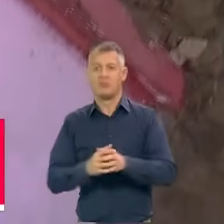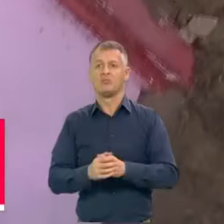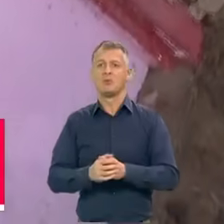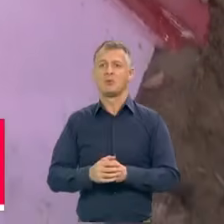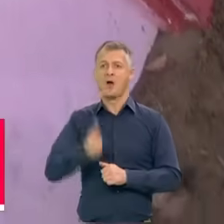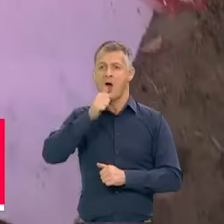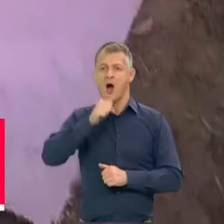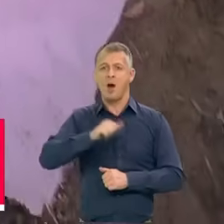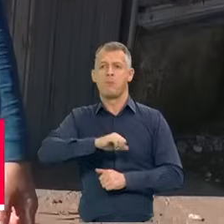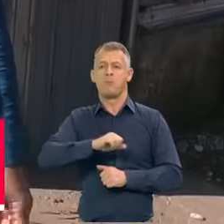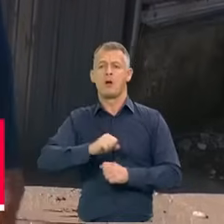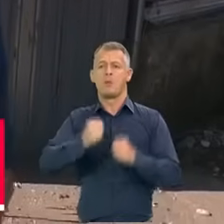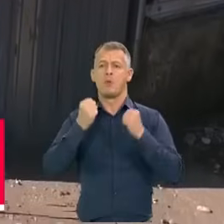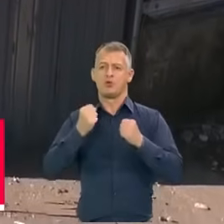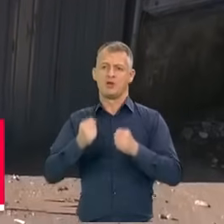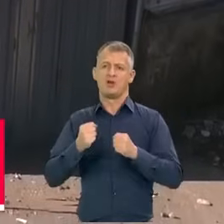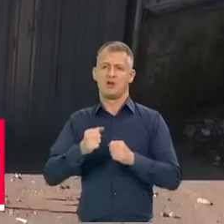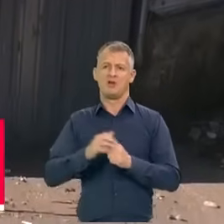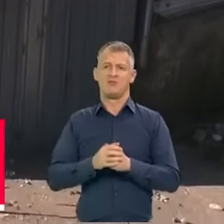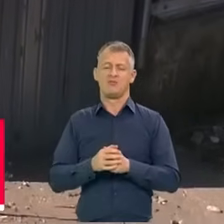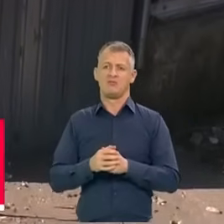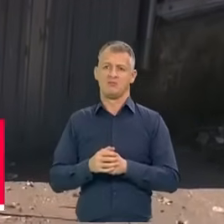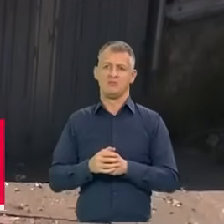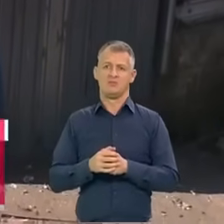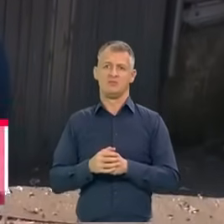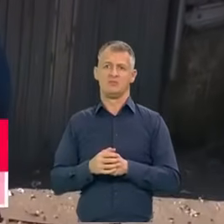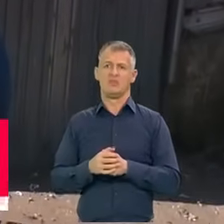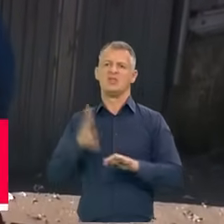apă ce mai puternică aice la noi